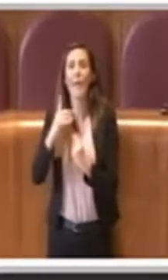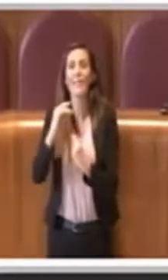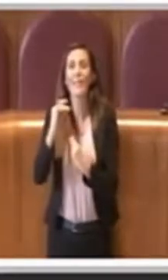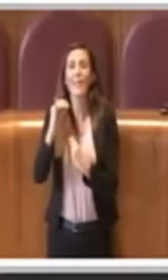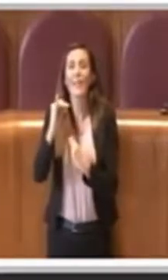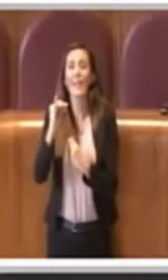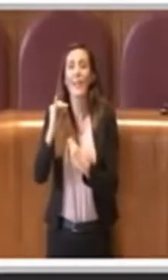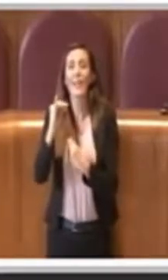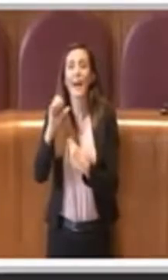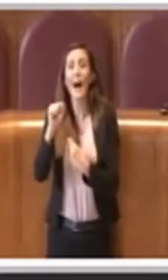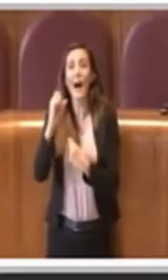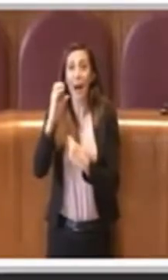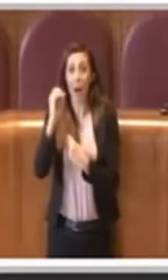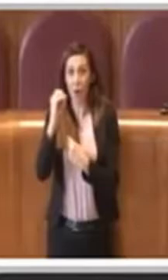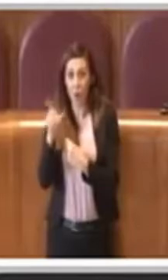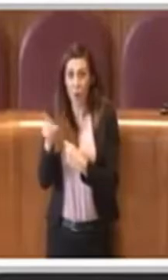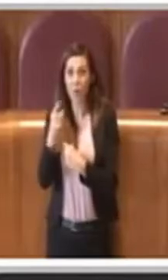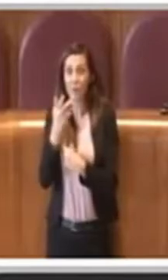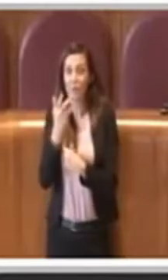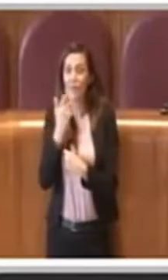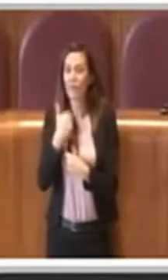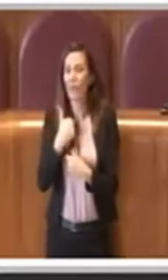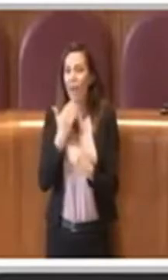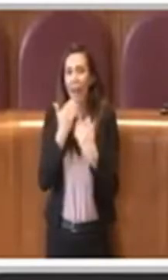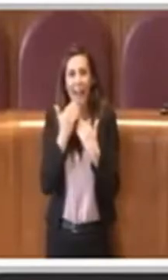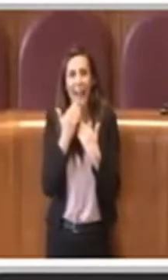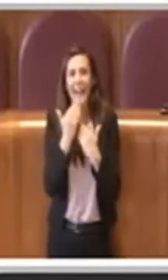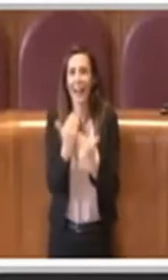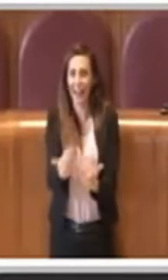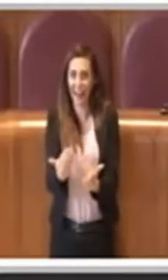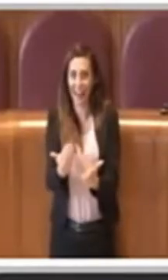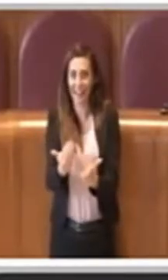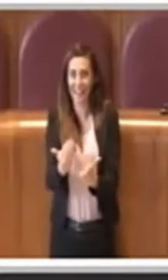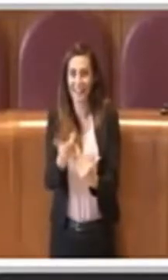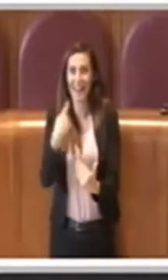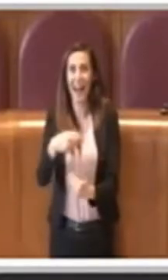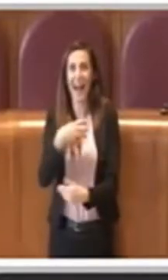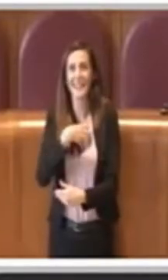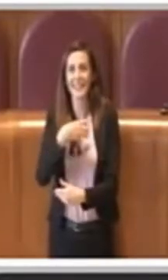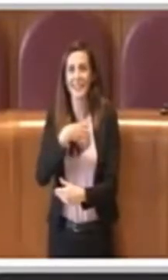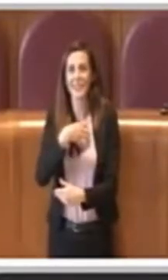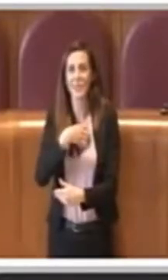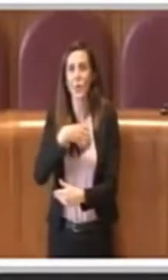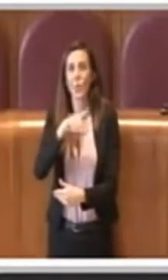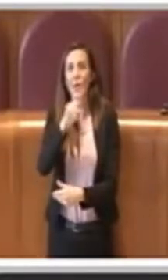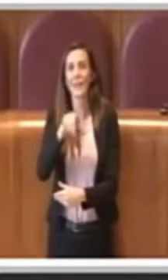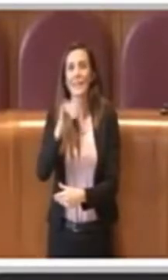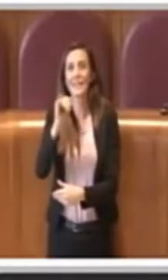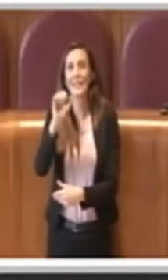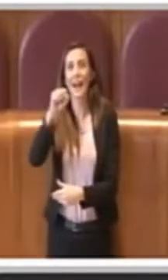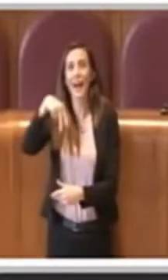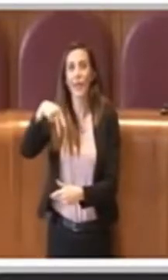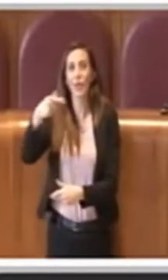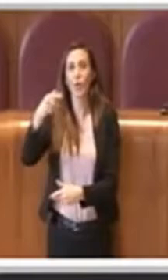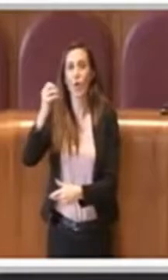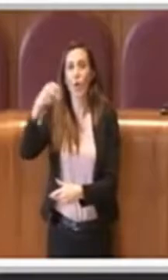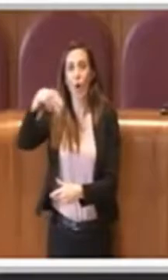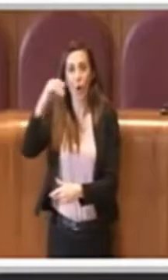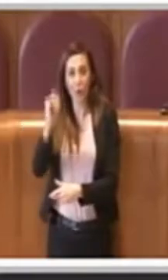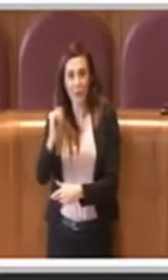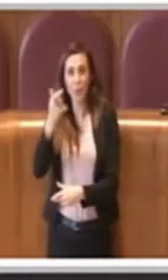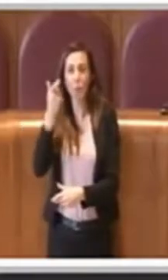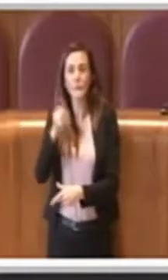Diaco, io veramente vorrei dare un ringraziamento all'assessore Ziantoni perché ha dato veramente un